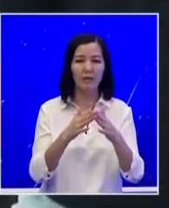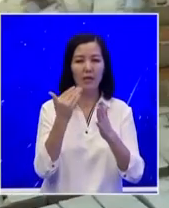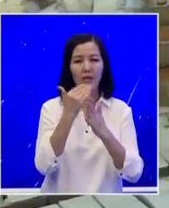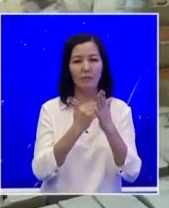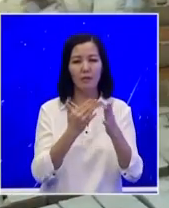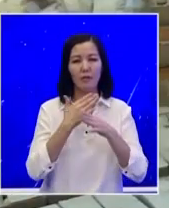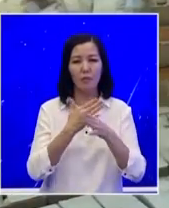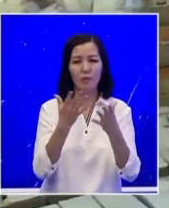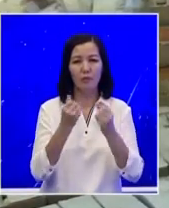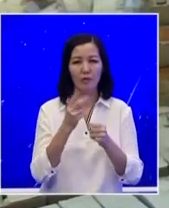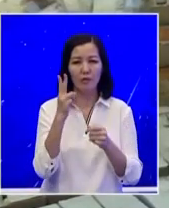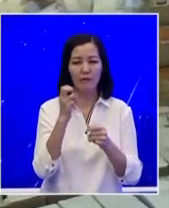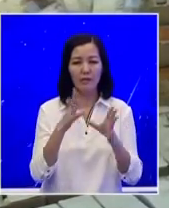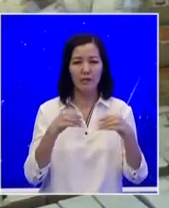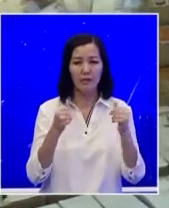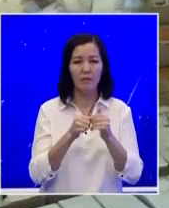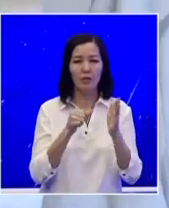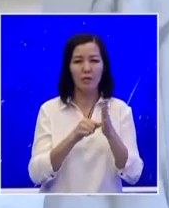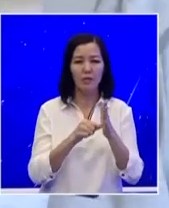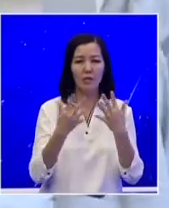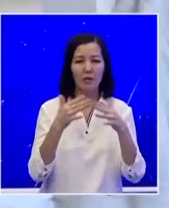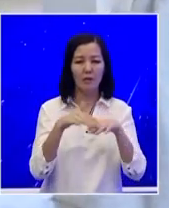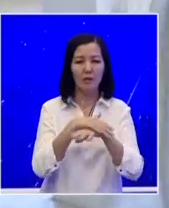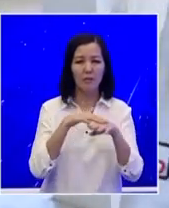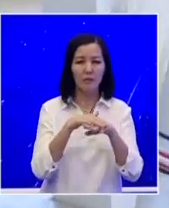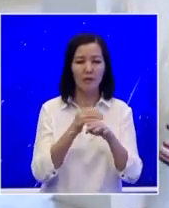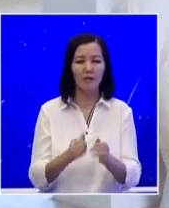помощь получили порядка 200 семей из 6 поселков.